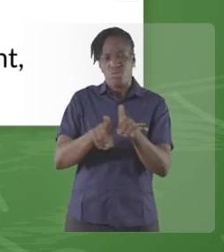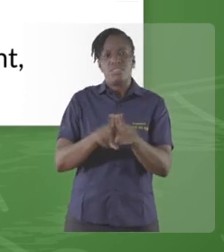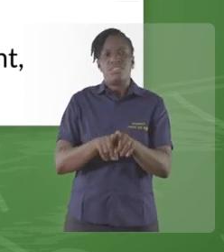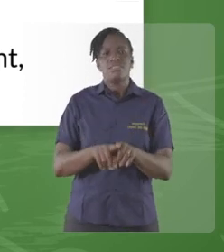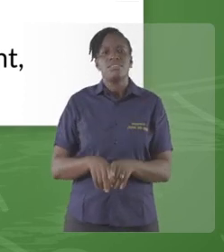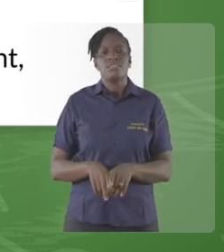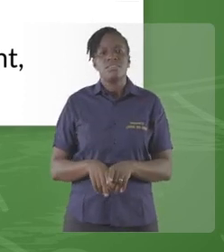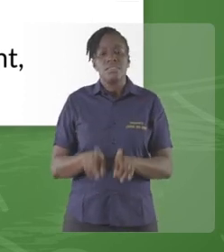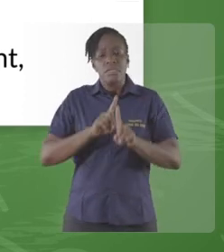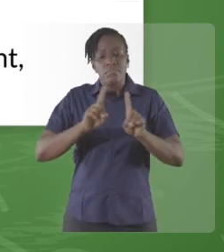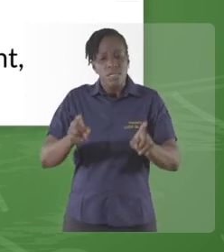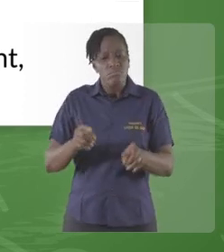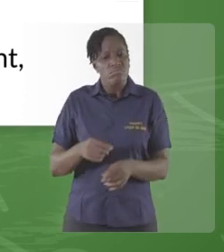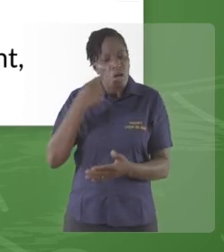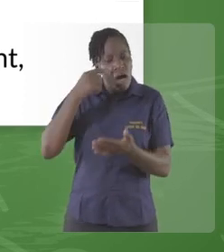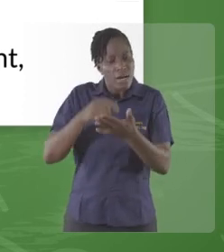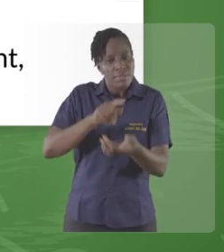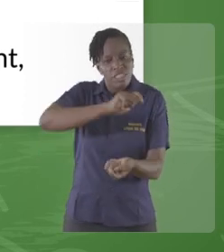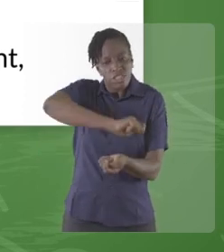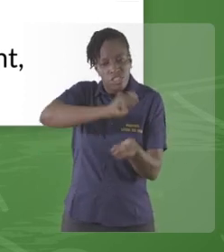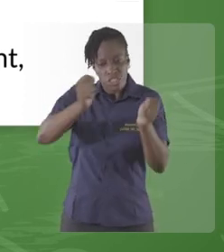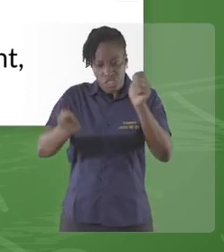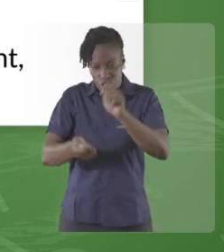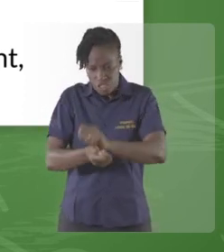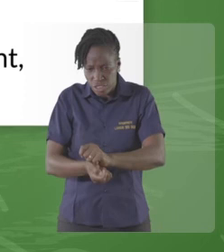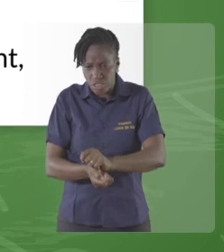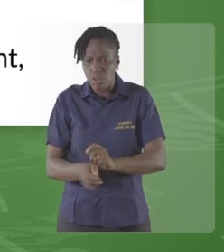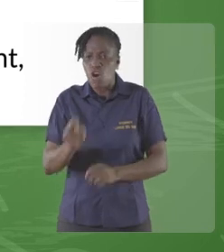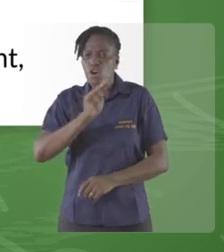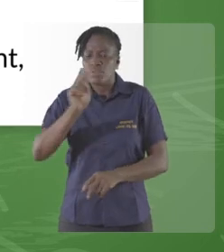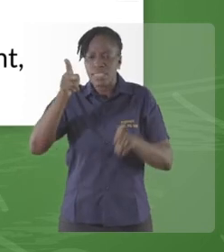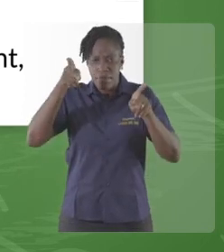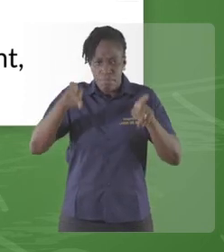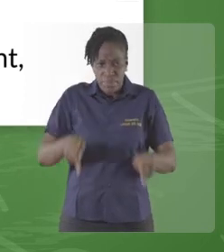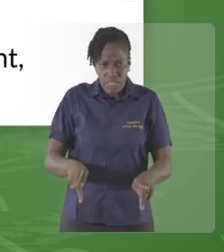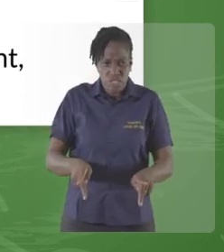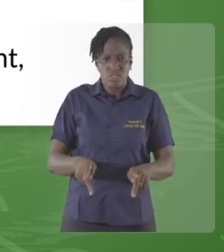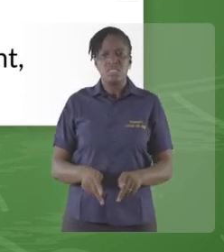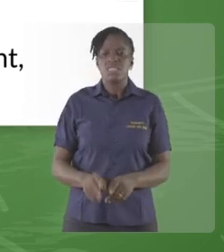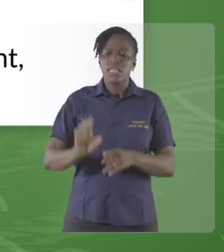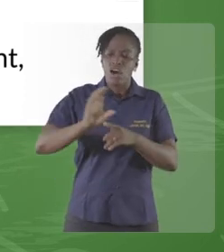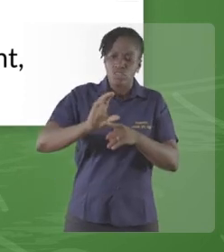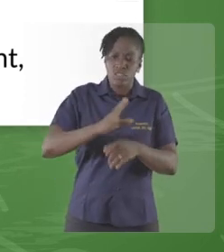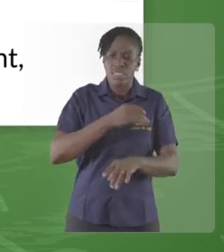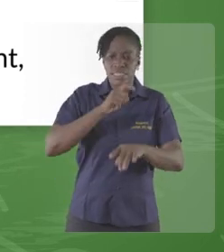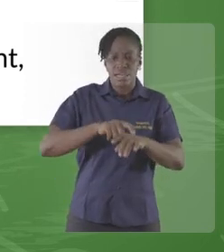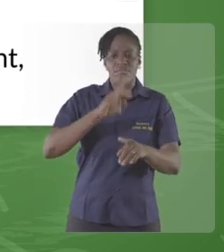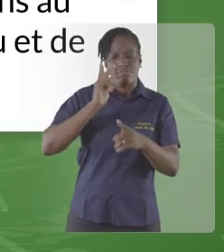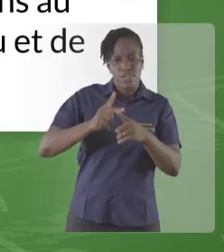Mais l'on remarque des changements au niveau des personnes de la conjugaison et des temps verbaux.